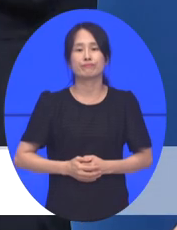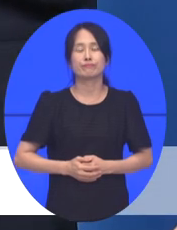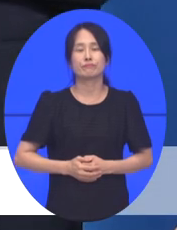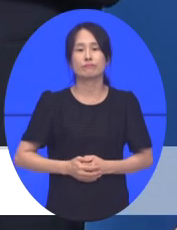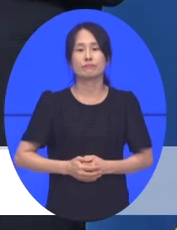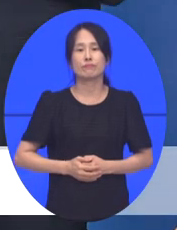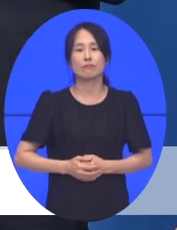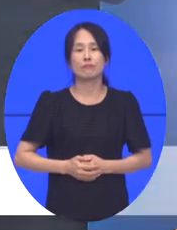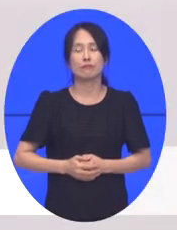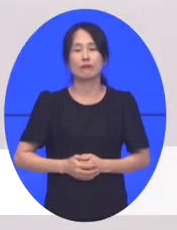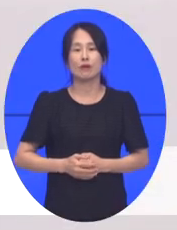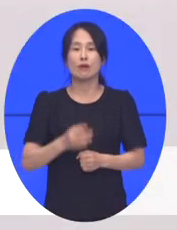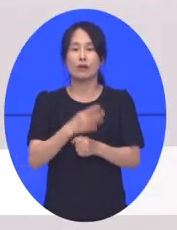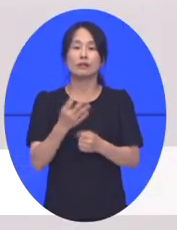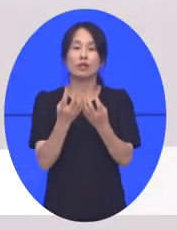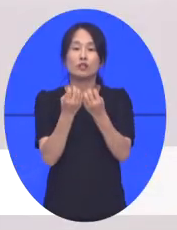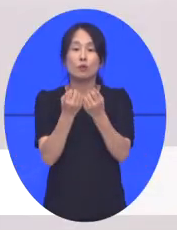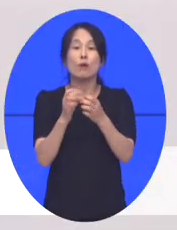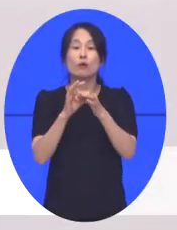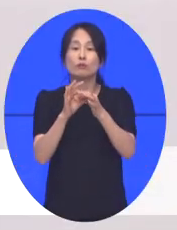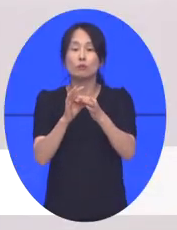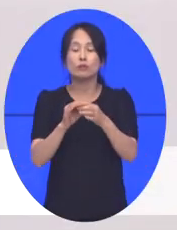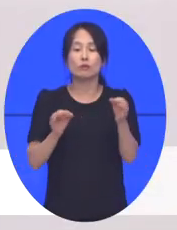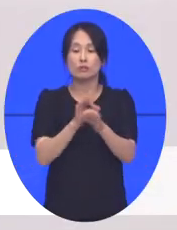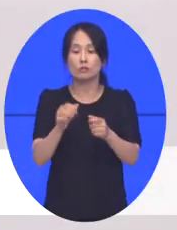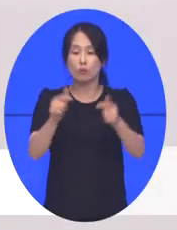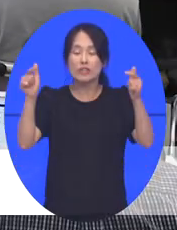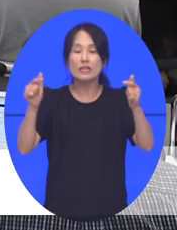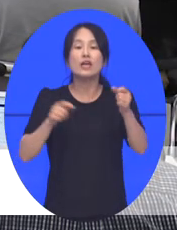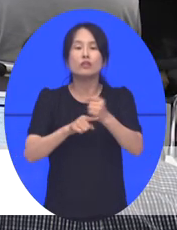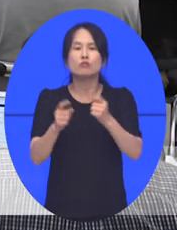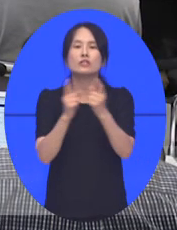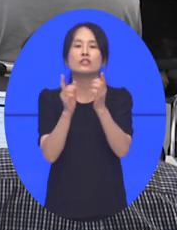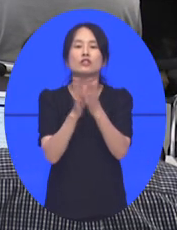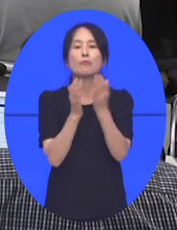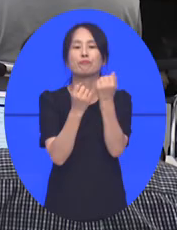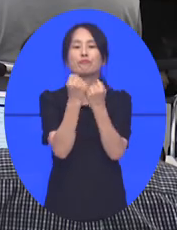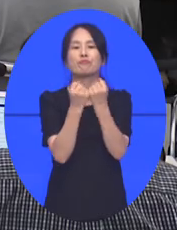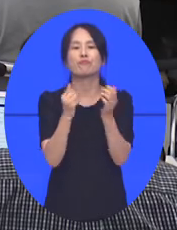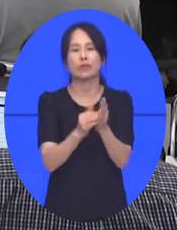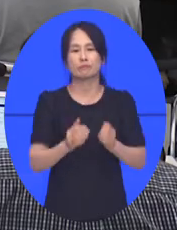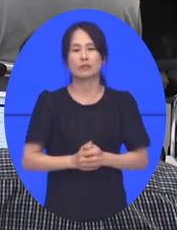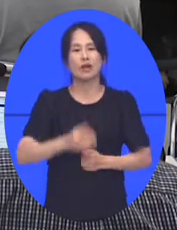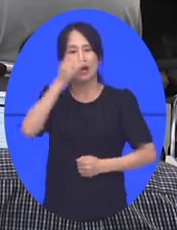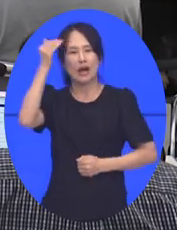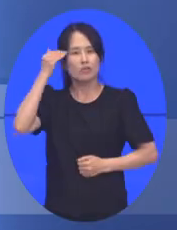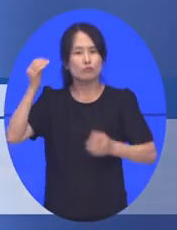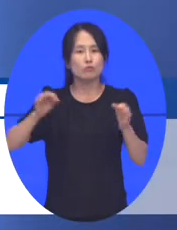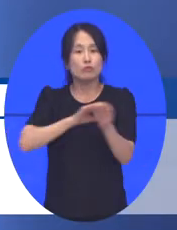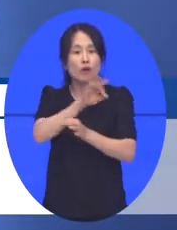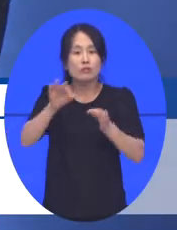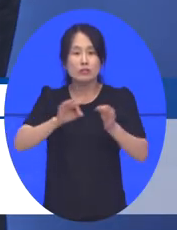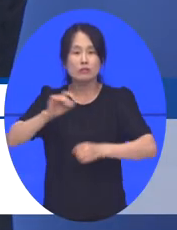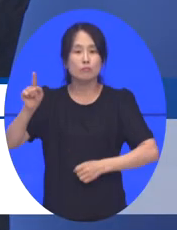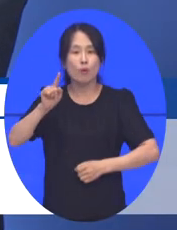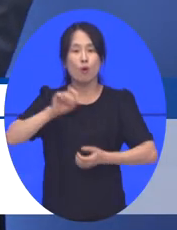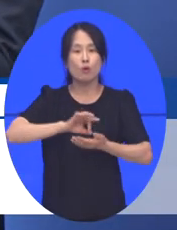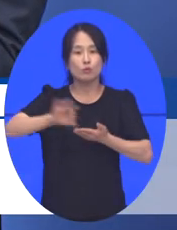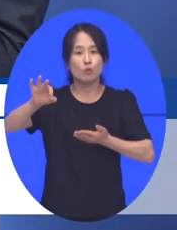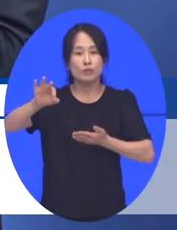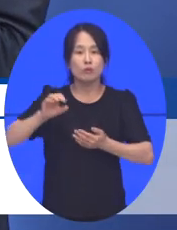곧이어 김지선은 간단한 수식을 통해 재정확대의 이유를 직접 설명했습니다 한국 경제는 소비와